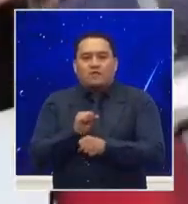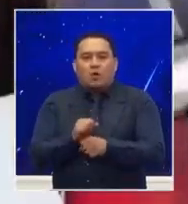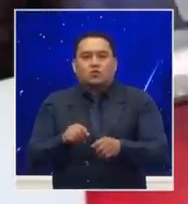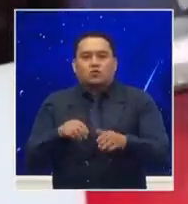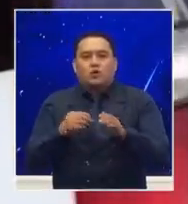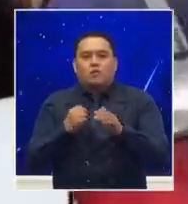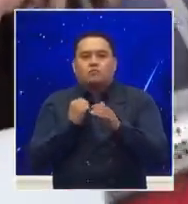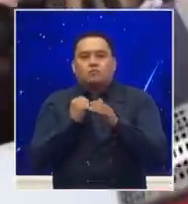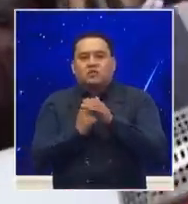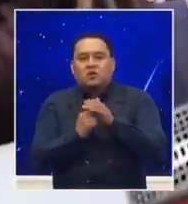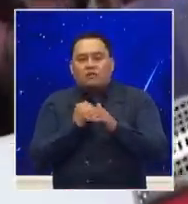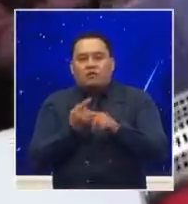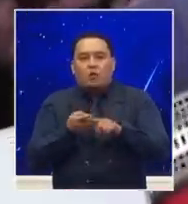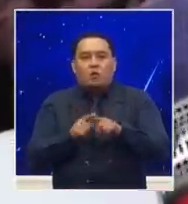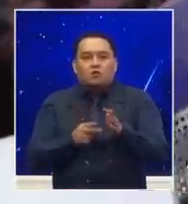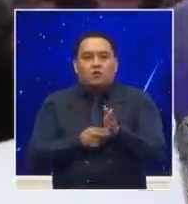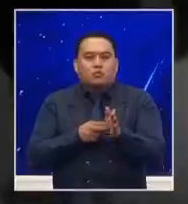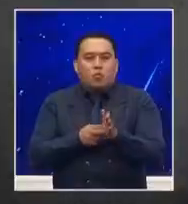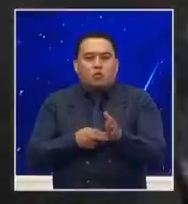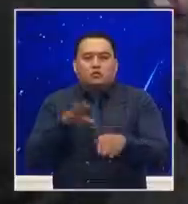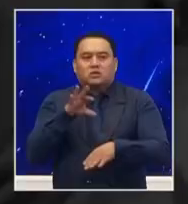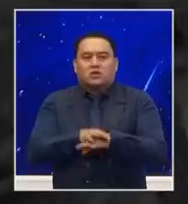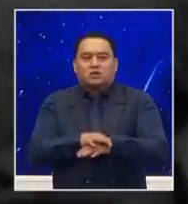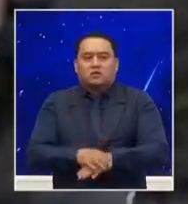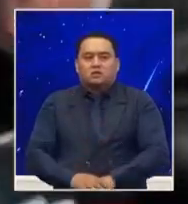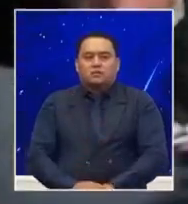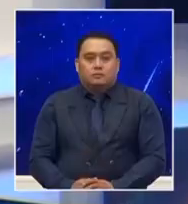метро. Более 80 протестующих задержаны.